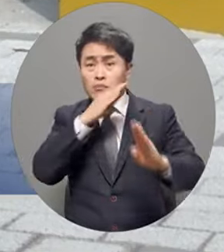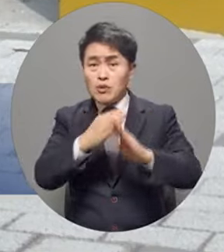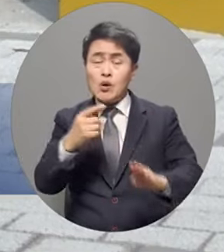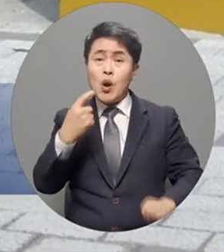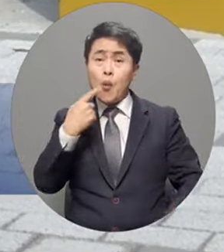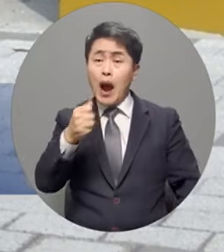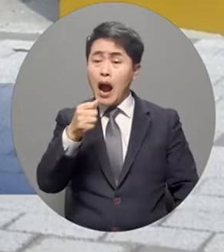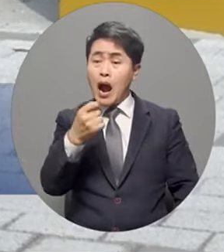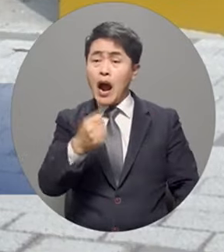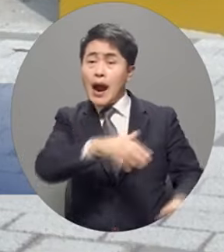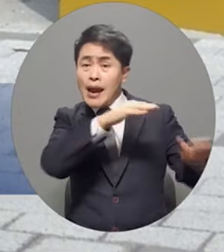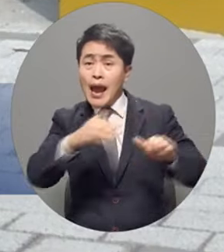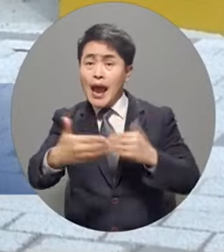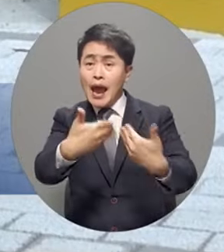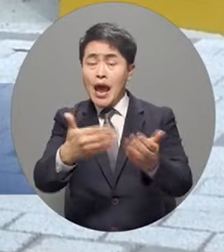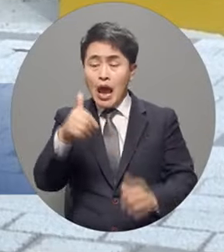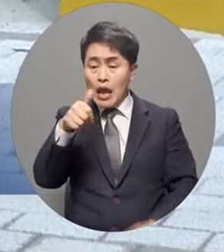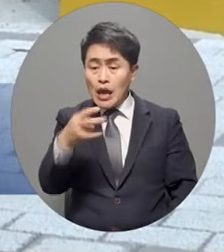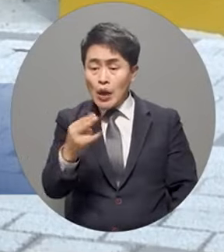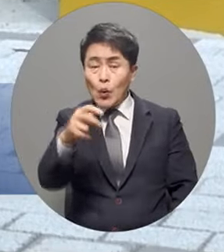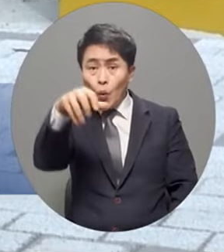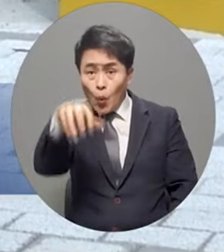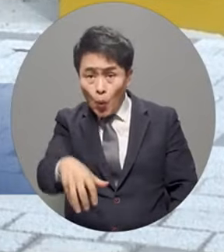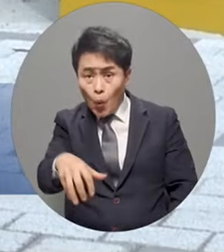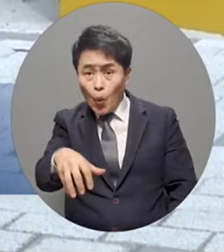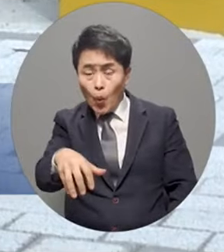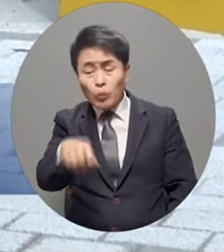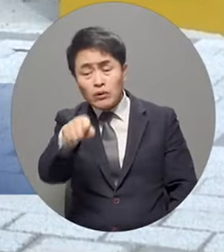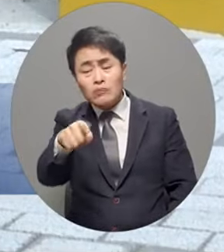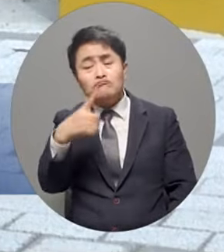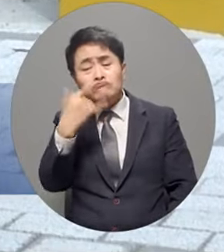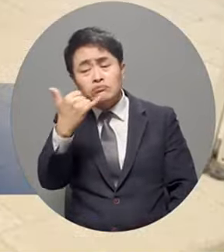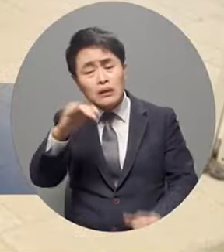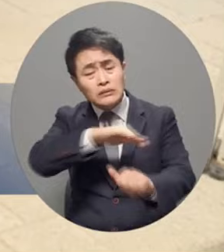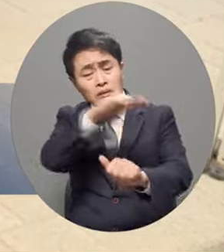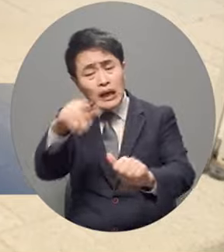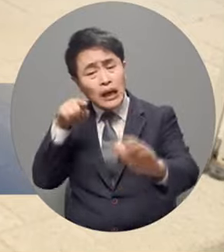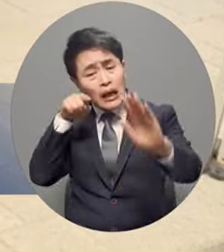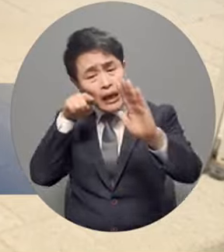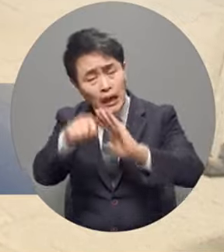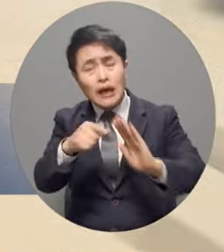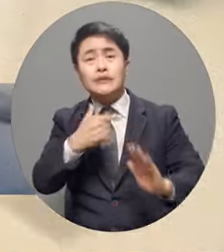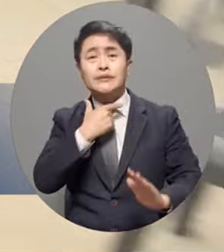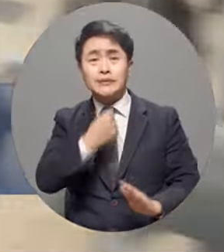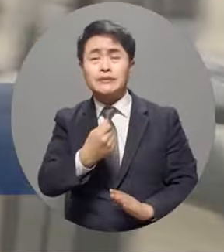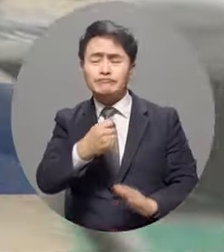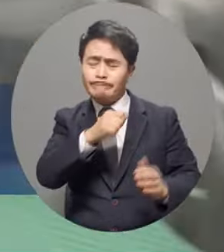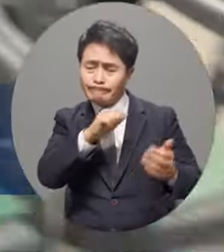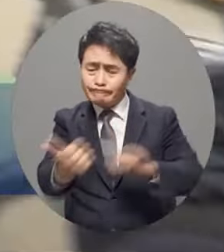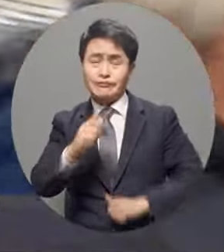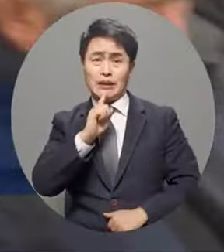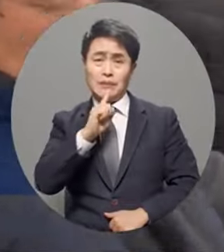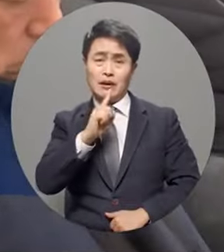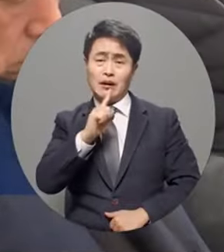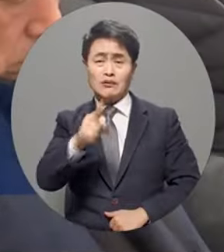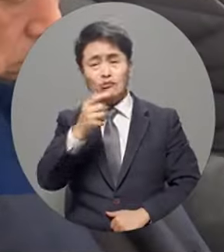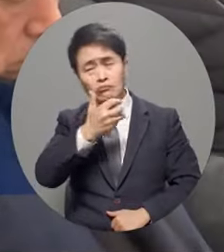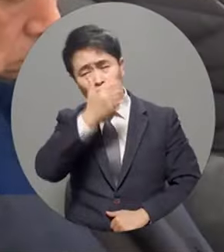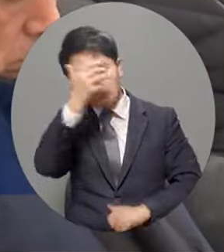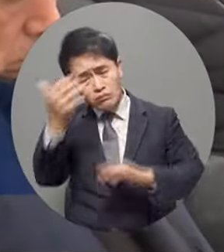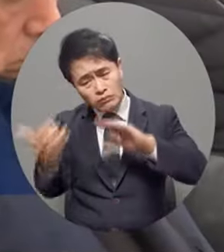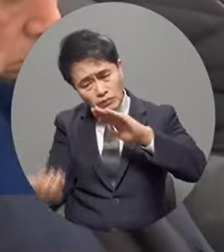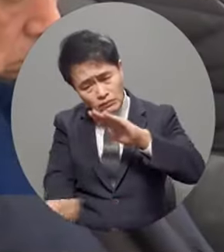황해도 계곡면 부모님 산소라도 한번 찾아보고 죽겠다 했는데 그 꿈을 이루지